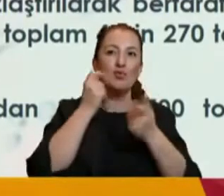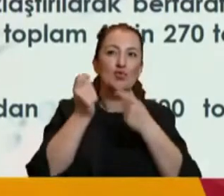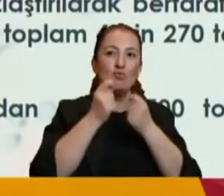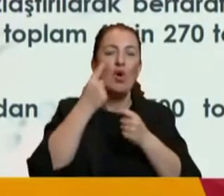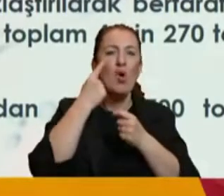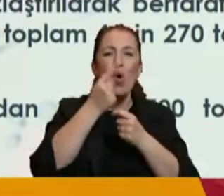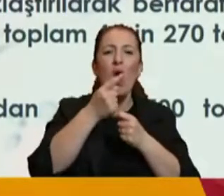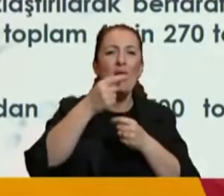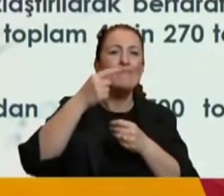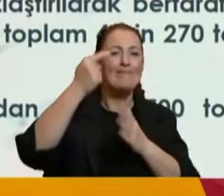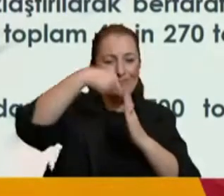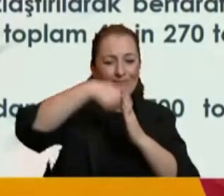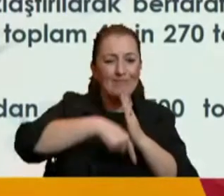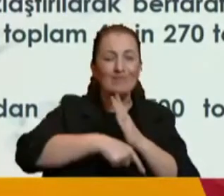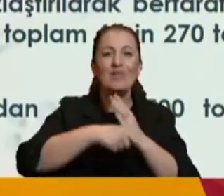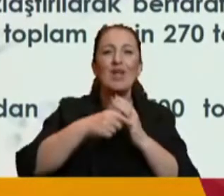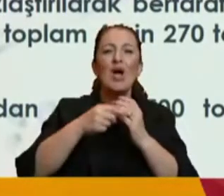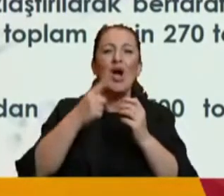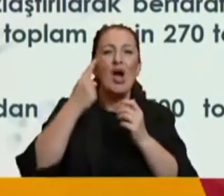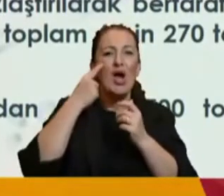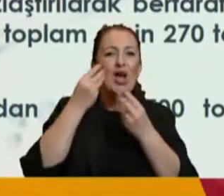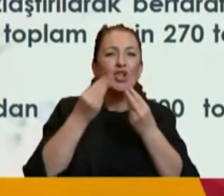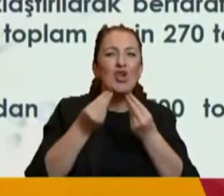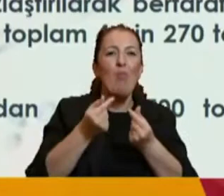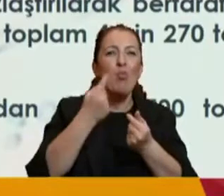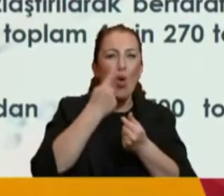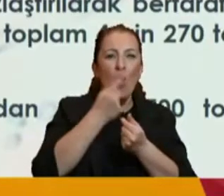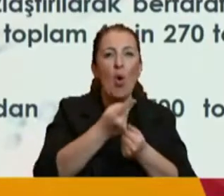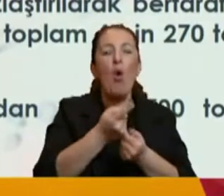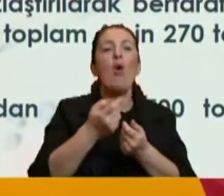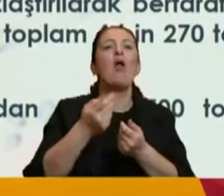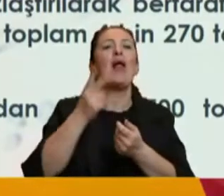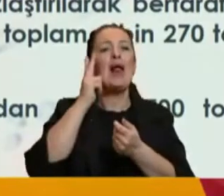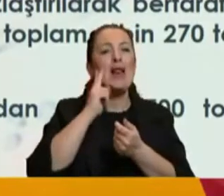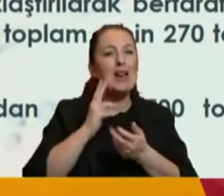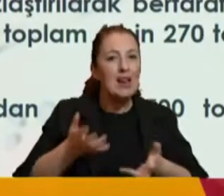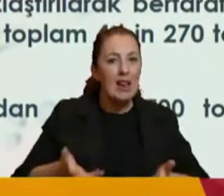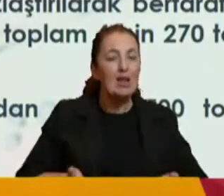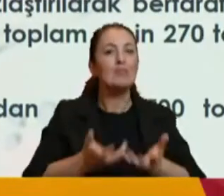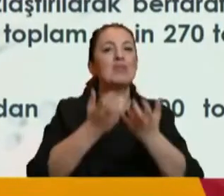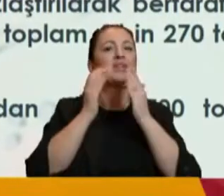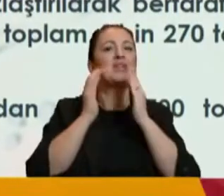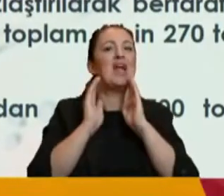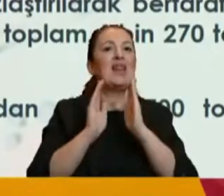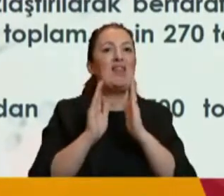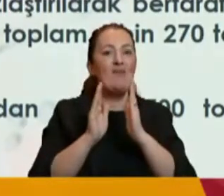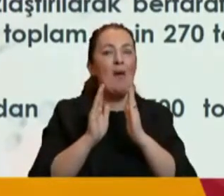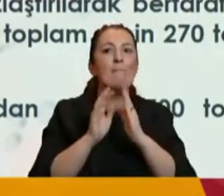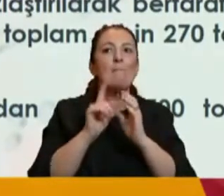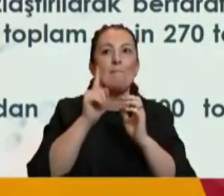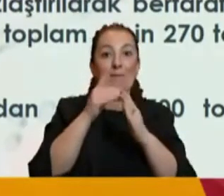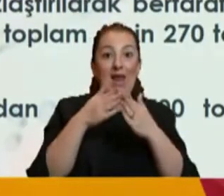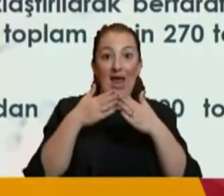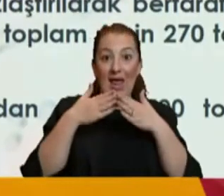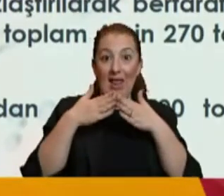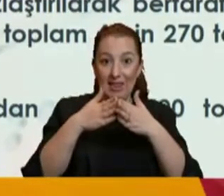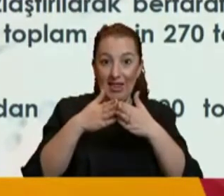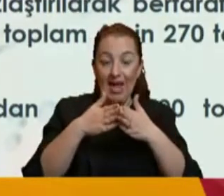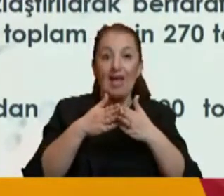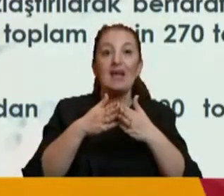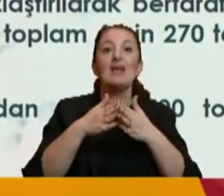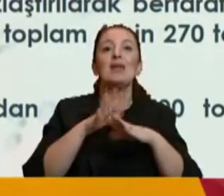temizliği devam ediyor bildiğiniz gibi burada bir yüzer tekme bütün harici